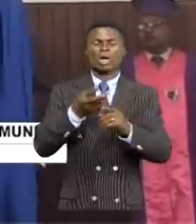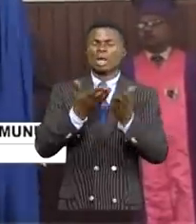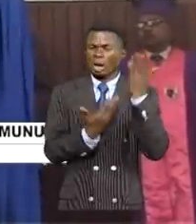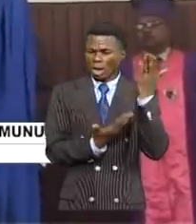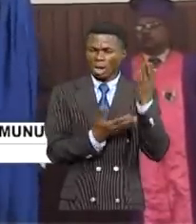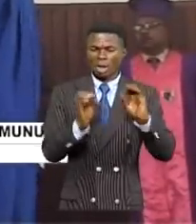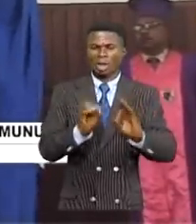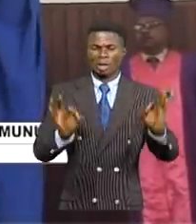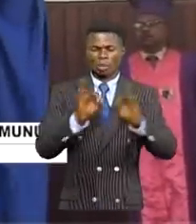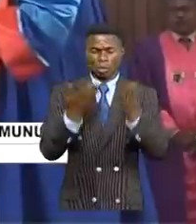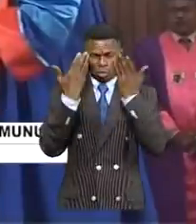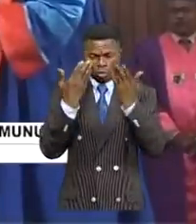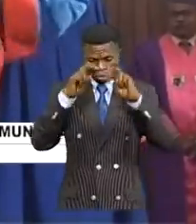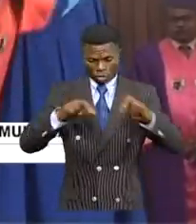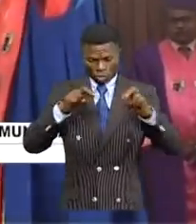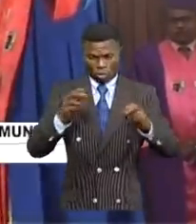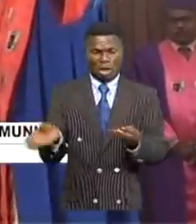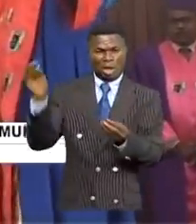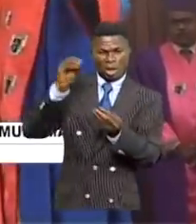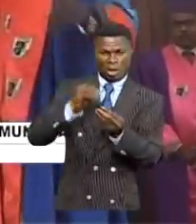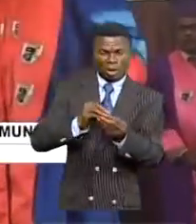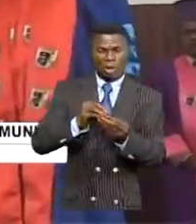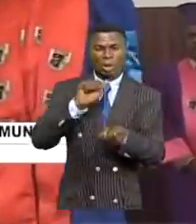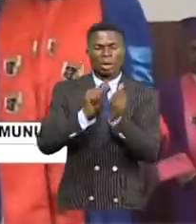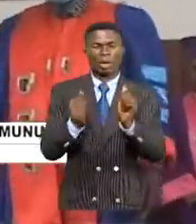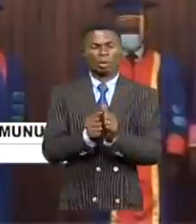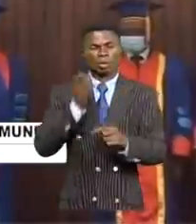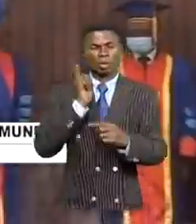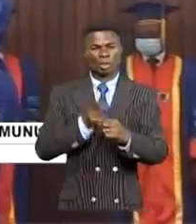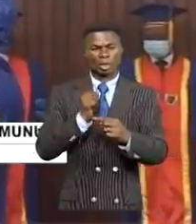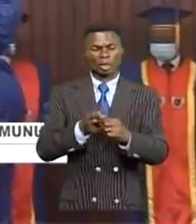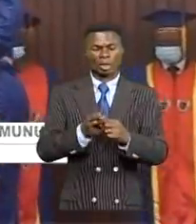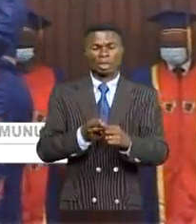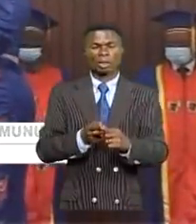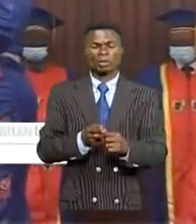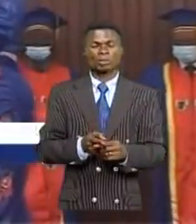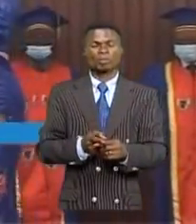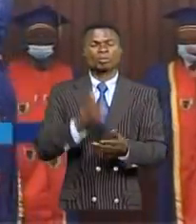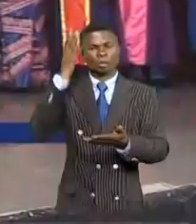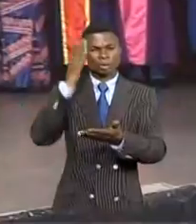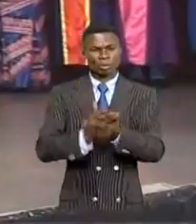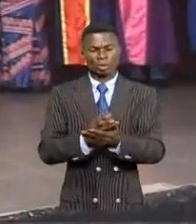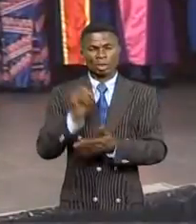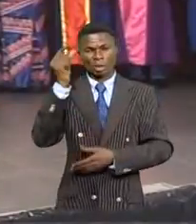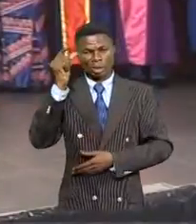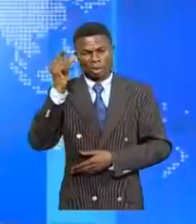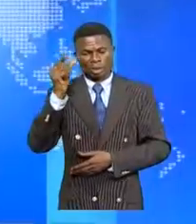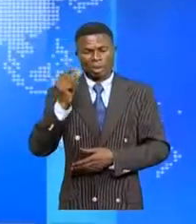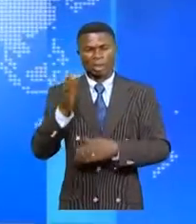de cette étude qui vient combler au déficit décrit visant l'éradication des minerais de